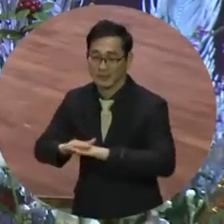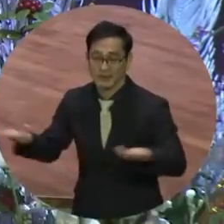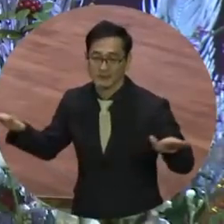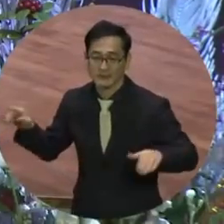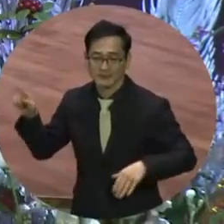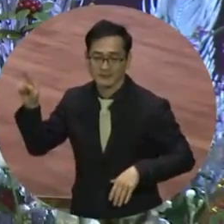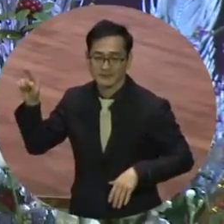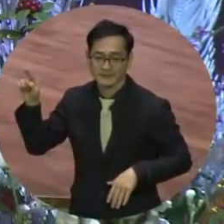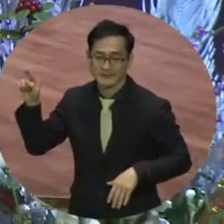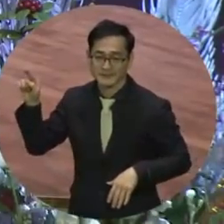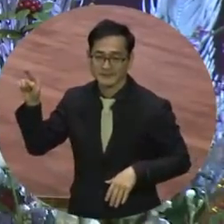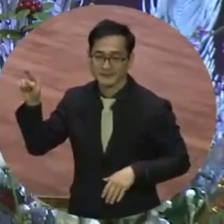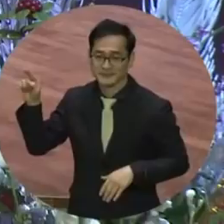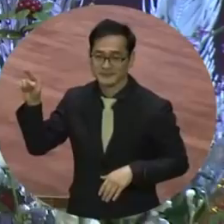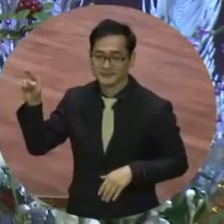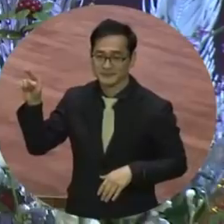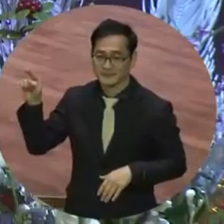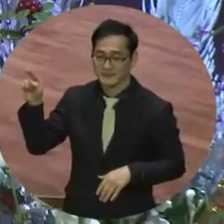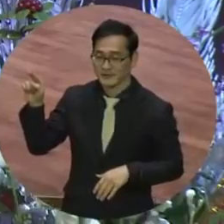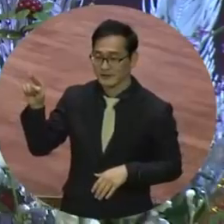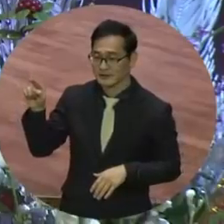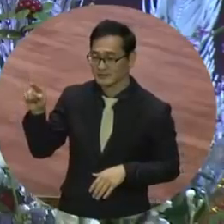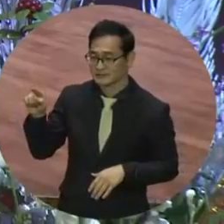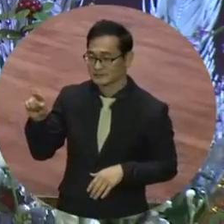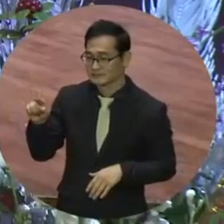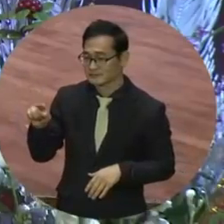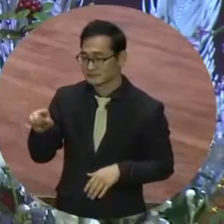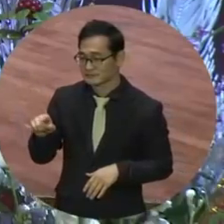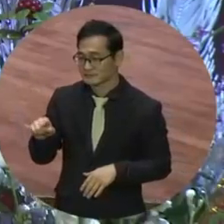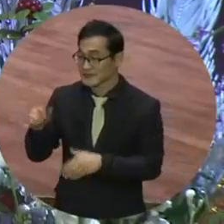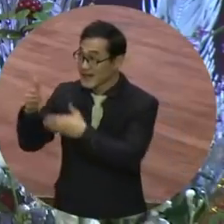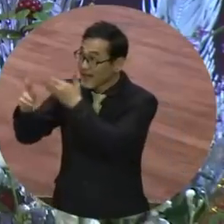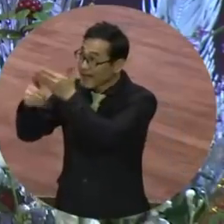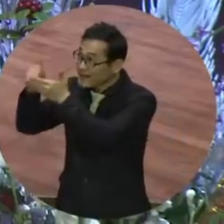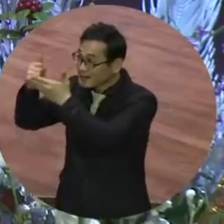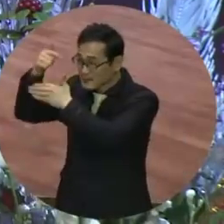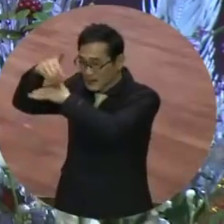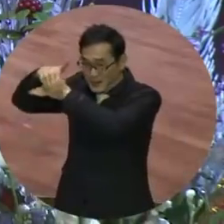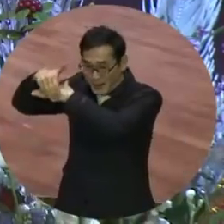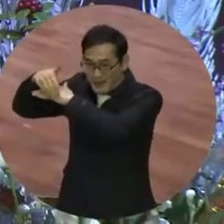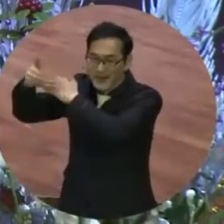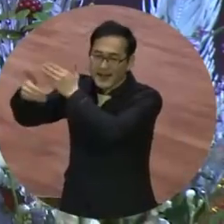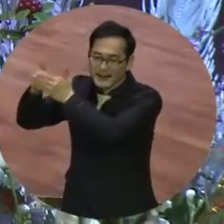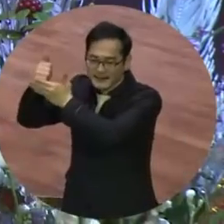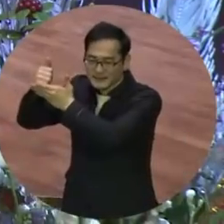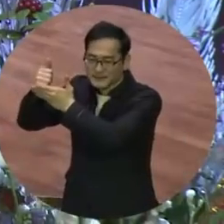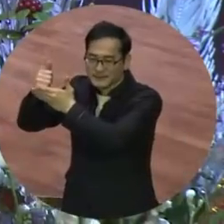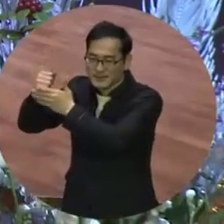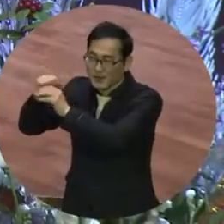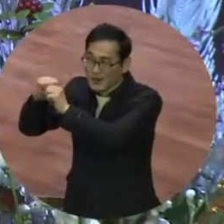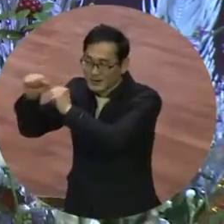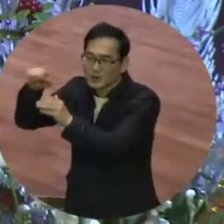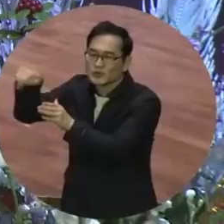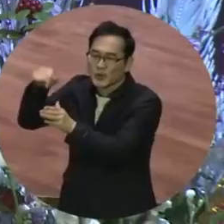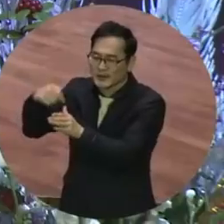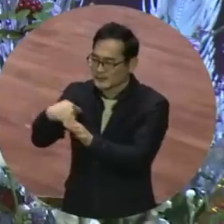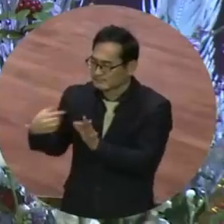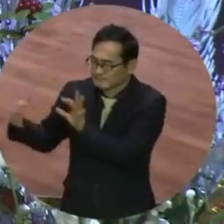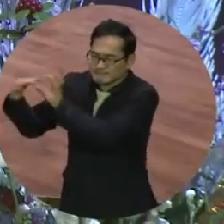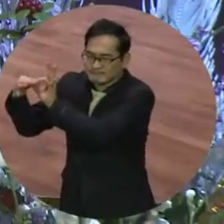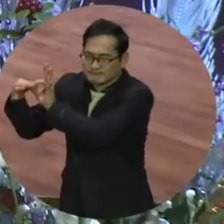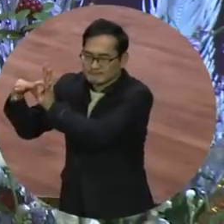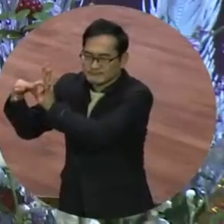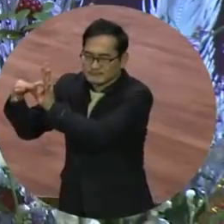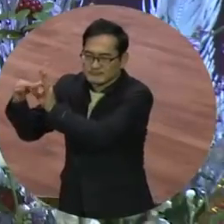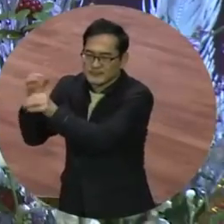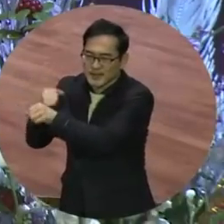아니에요. 문제와 사건을 뛰어넘어서 이제는 하나님의 스케일 속으로 들어가야 됩니다. R.A. 토레이 목사님이